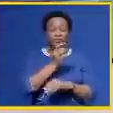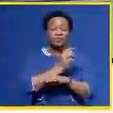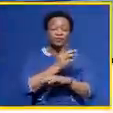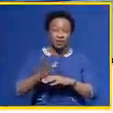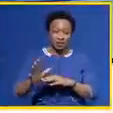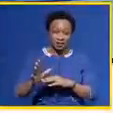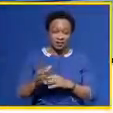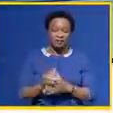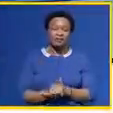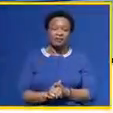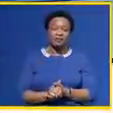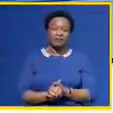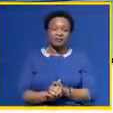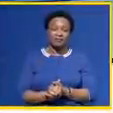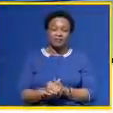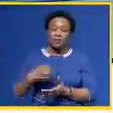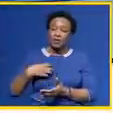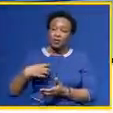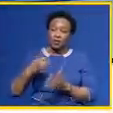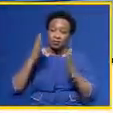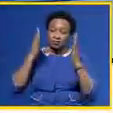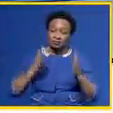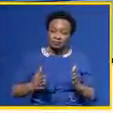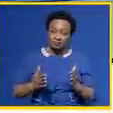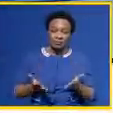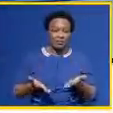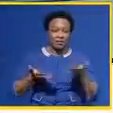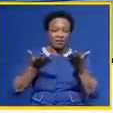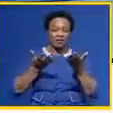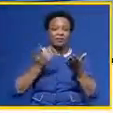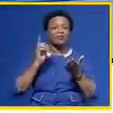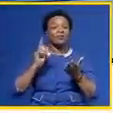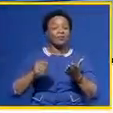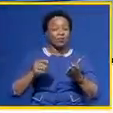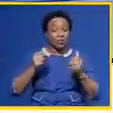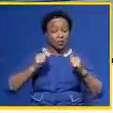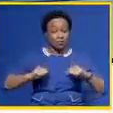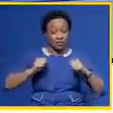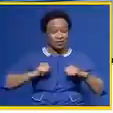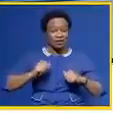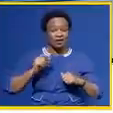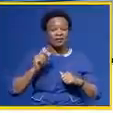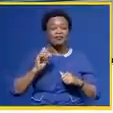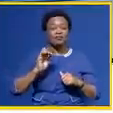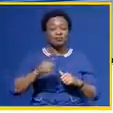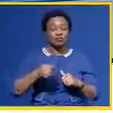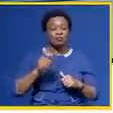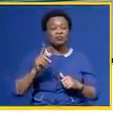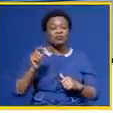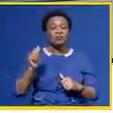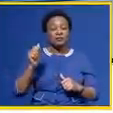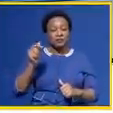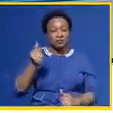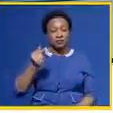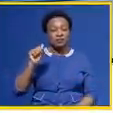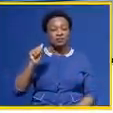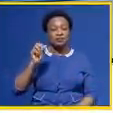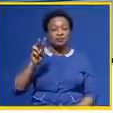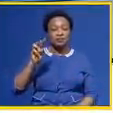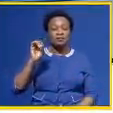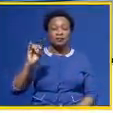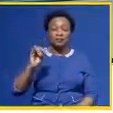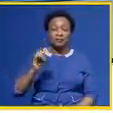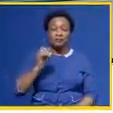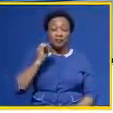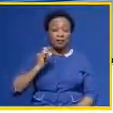Salaam. Waziri Mkuu Kassim Majaliwa yupo ziarani mkoani Katavi ambapo amekemea tabia ya baadhi ya wananchi kuwa madalali wa